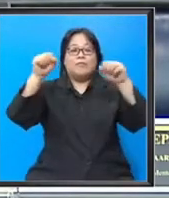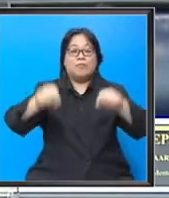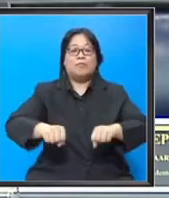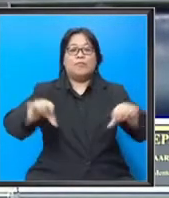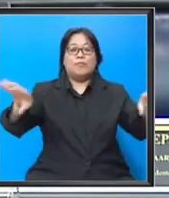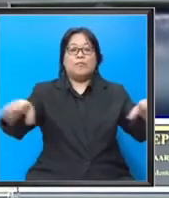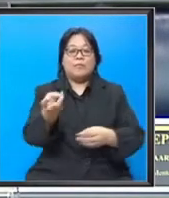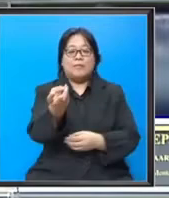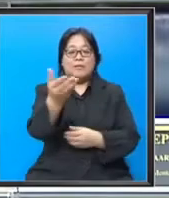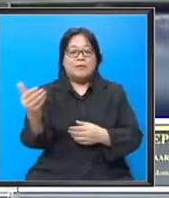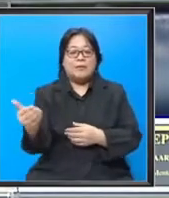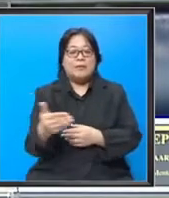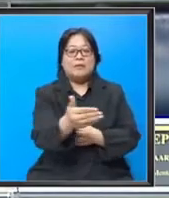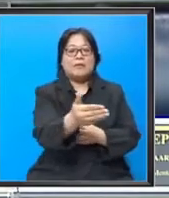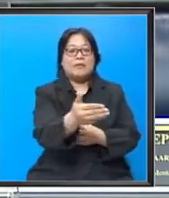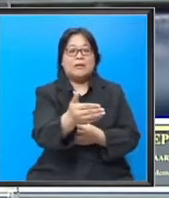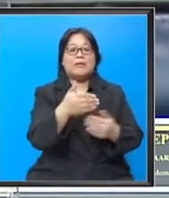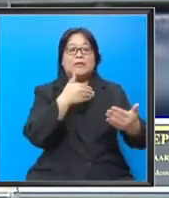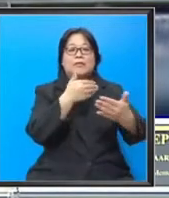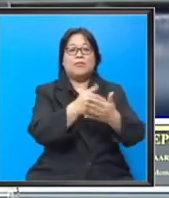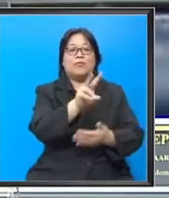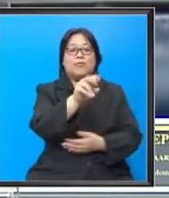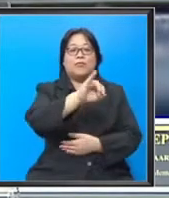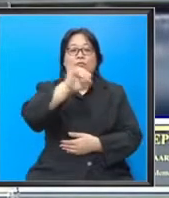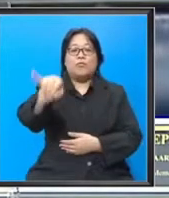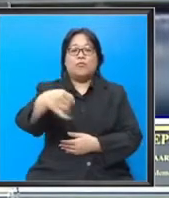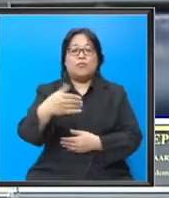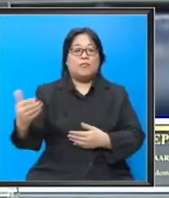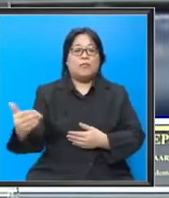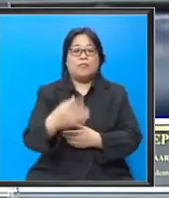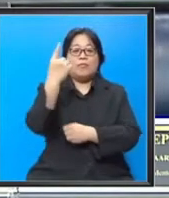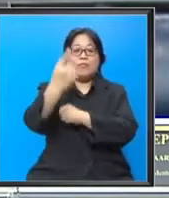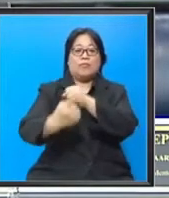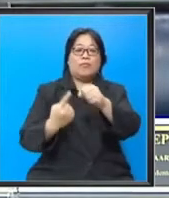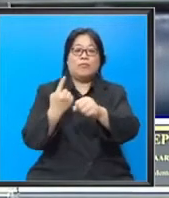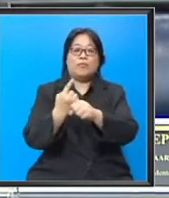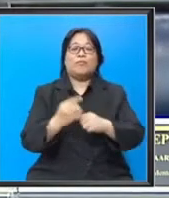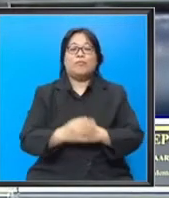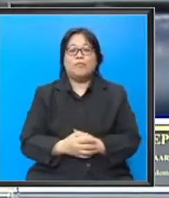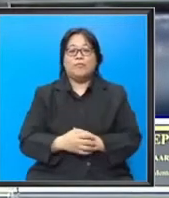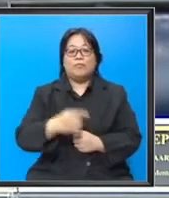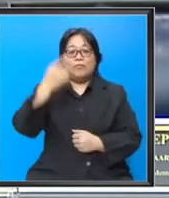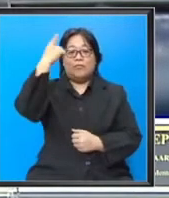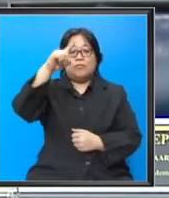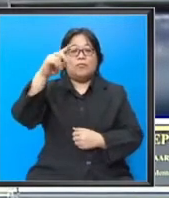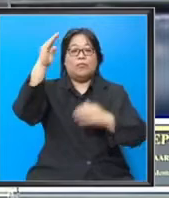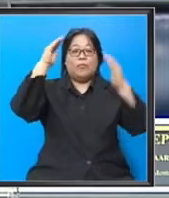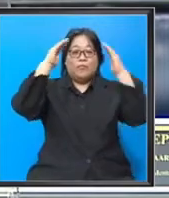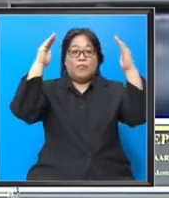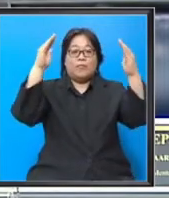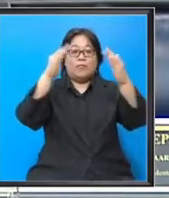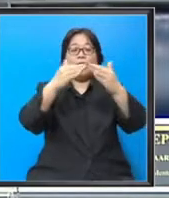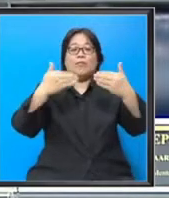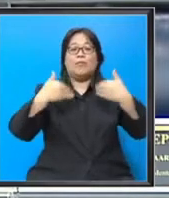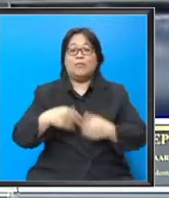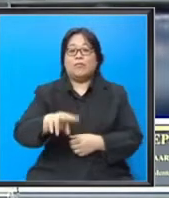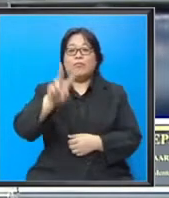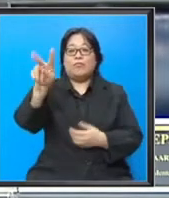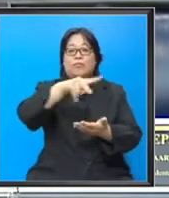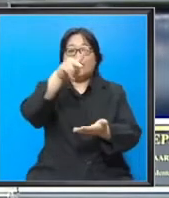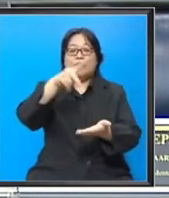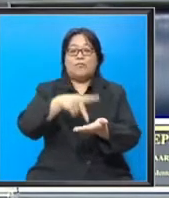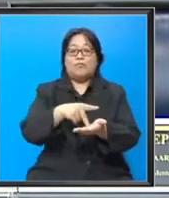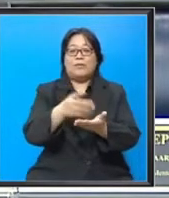mengeluarkan benih ikan sehingga 20 juta ekor setahun bagi negeri Pahang terdapat dua